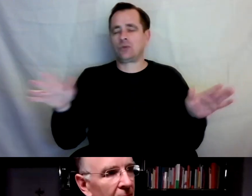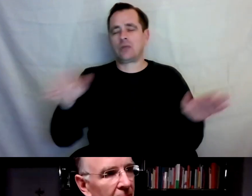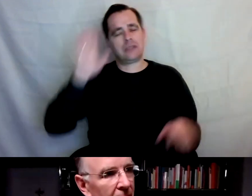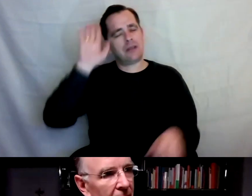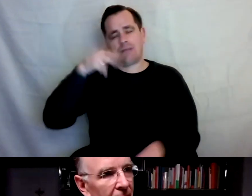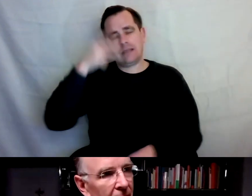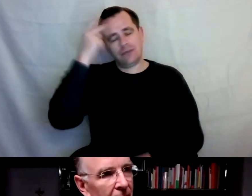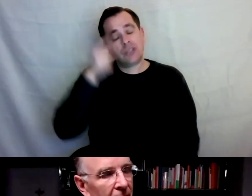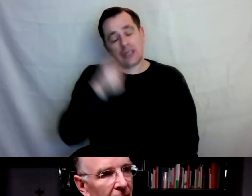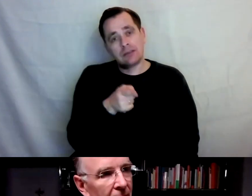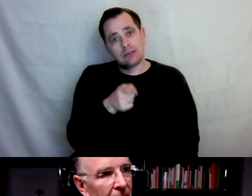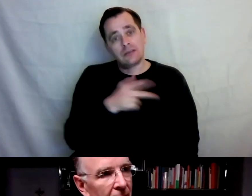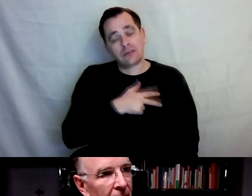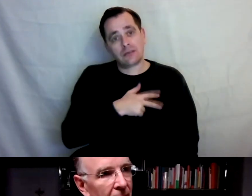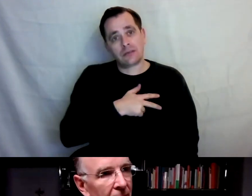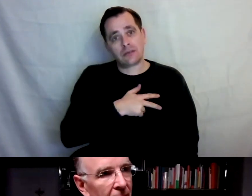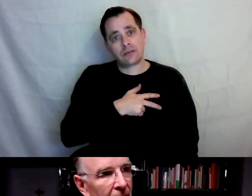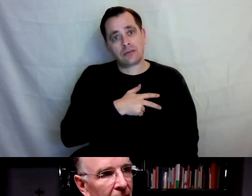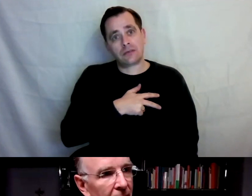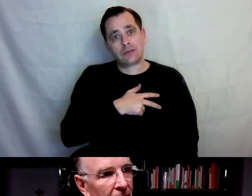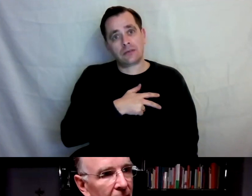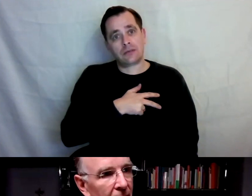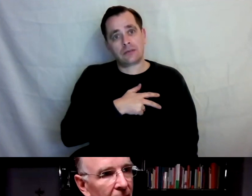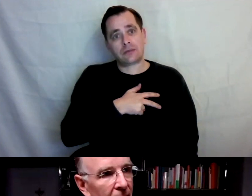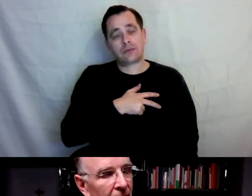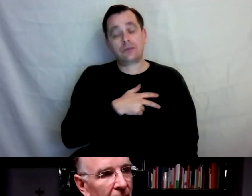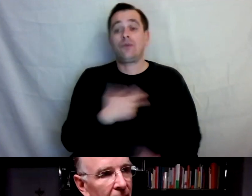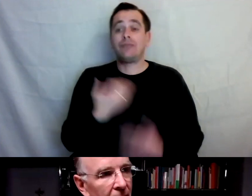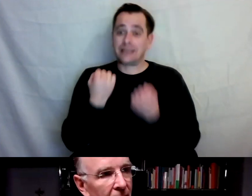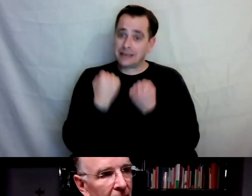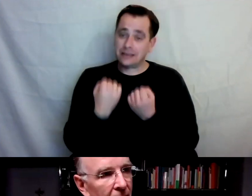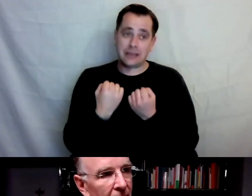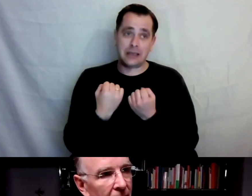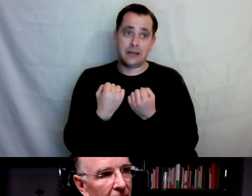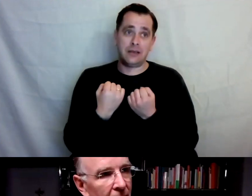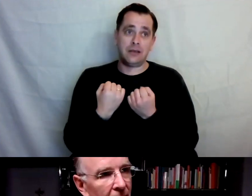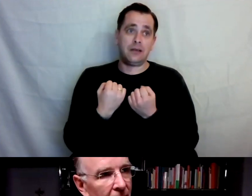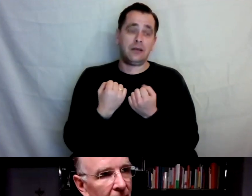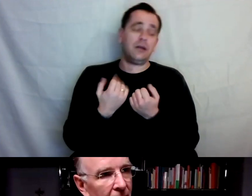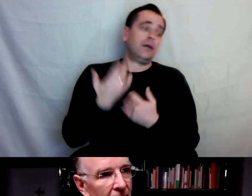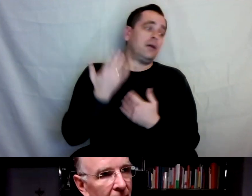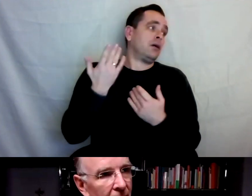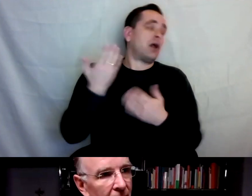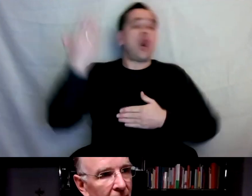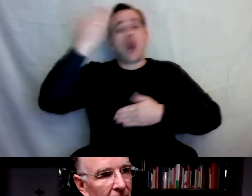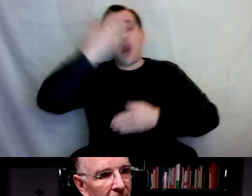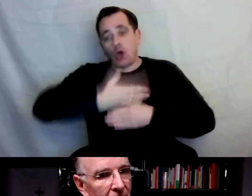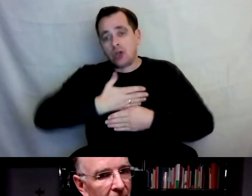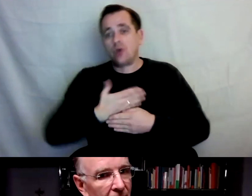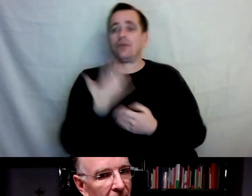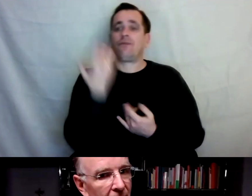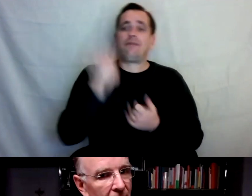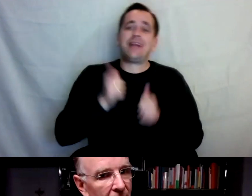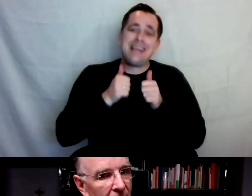wir uns einfach sehr, sehr, sehr, sehr sicher. Alles andere, wie viel bringt der Lockdown? Was machen die einzelnen Menschen? Da haben wir